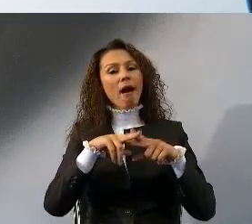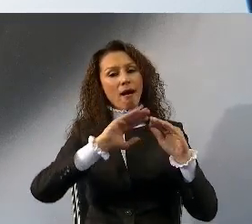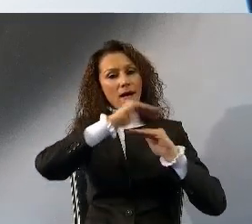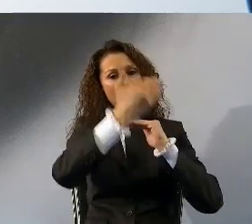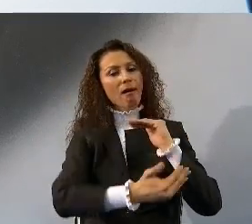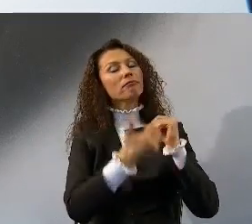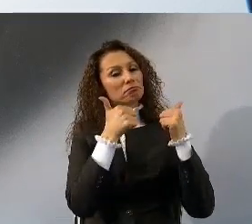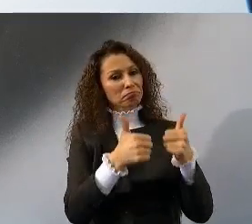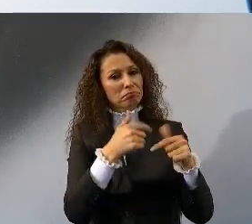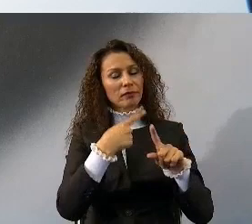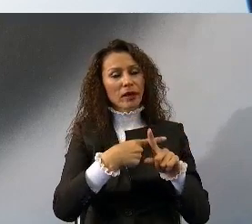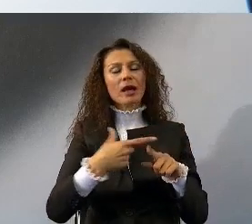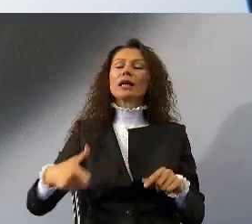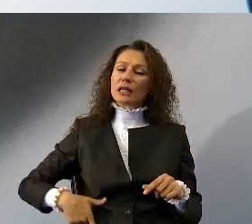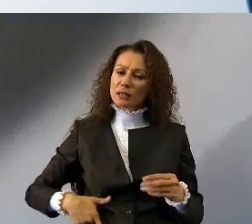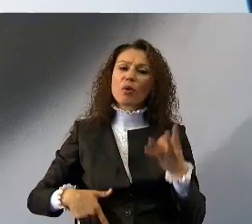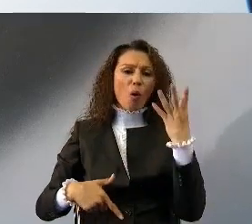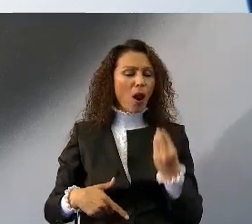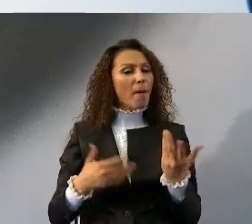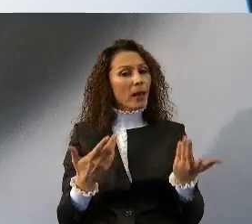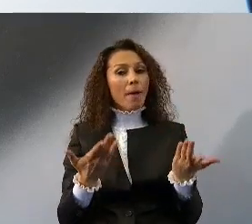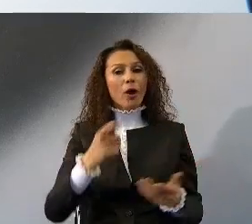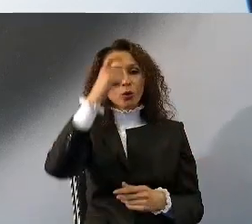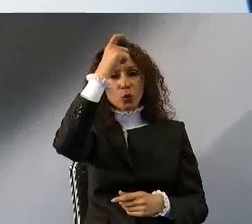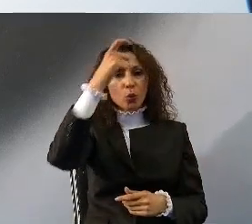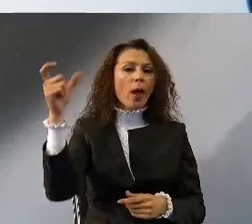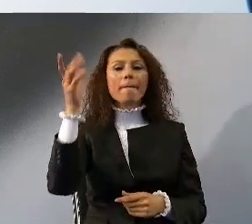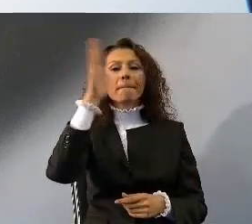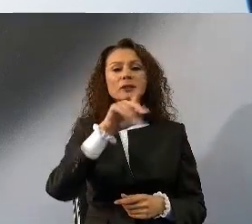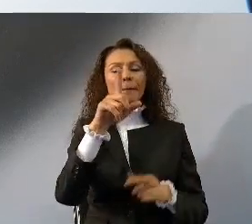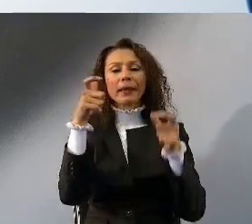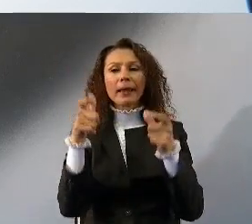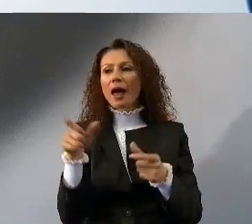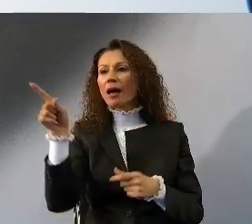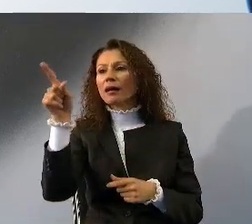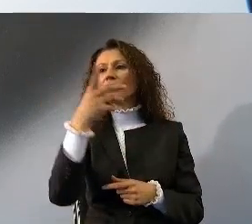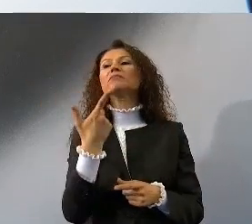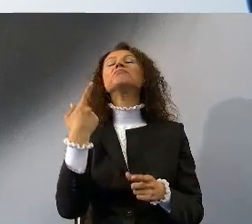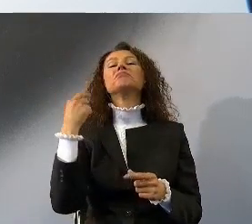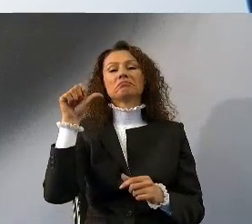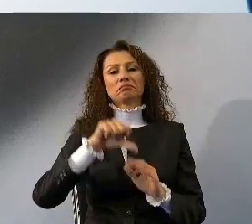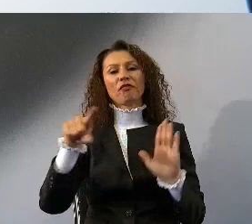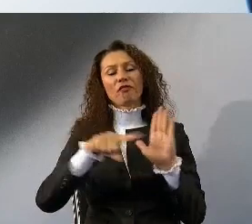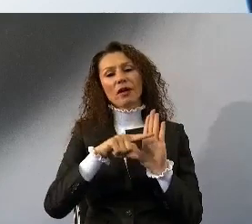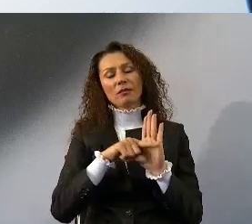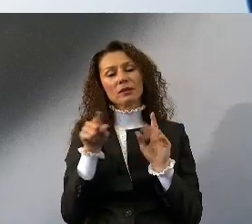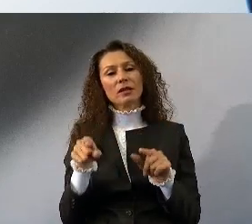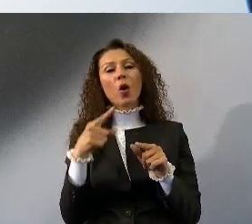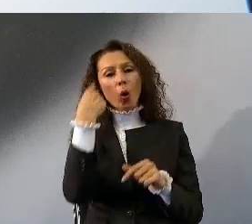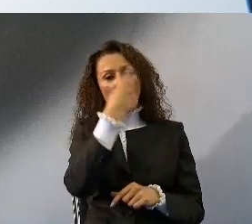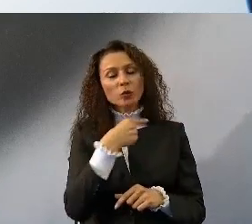edebilir. İzmir'de de belki verimli olabilir. Ama Türkiye'nin bir başka yerinde verimsiz